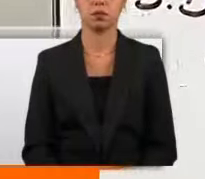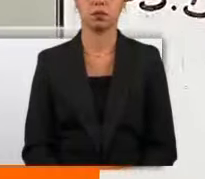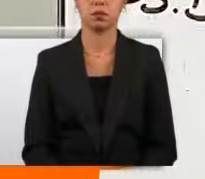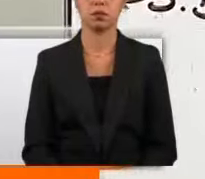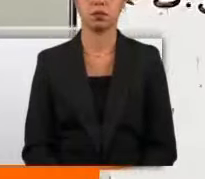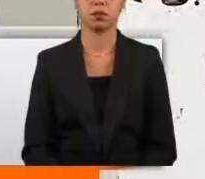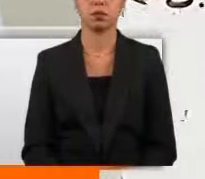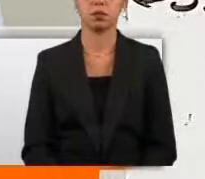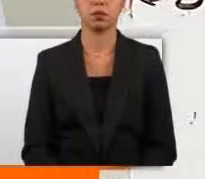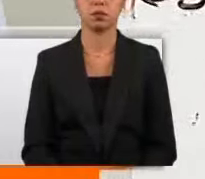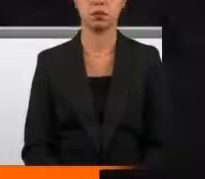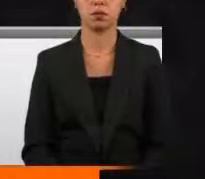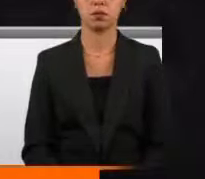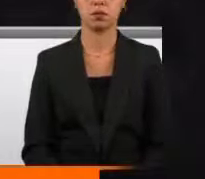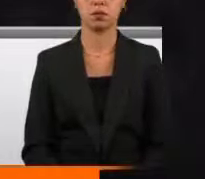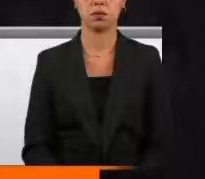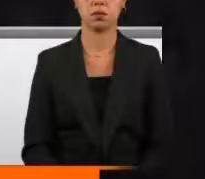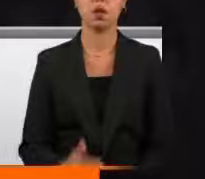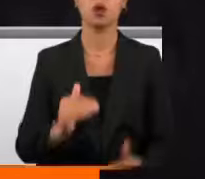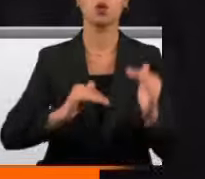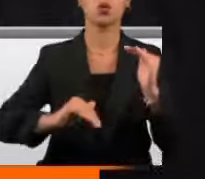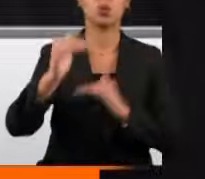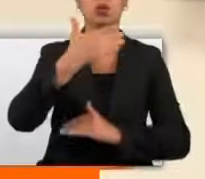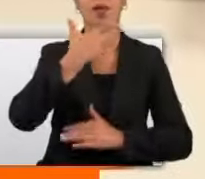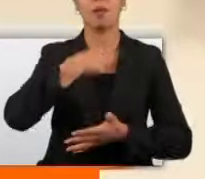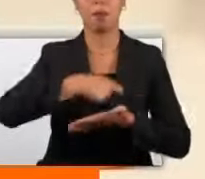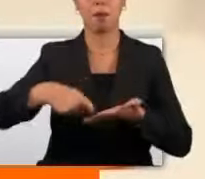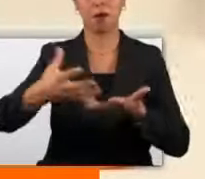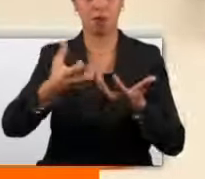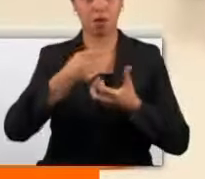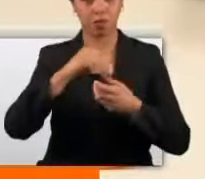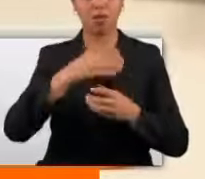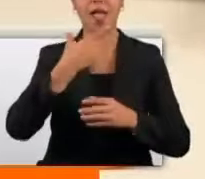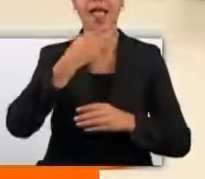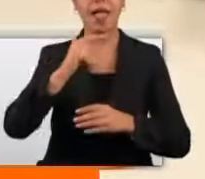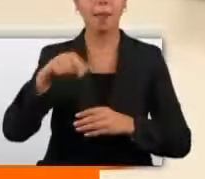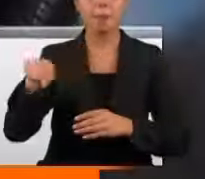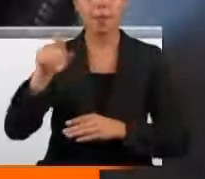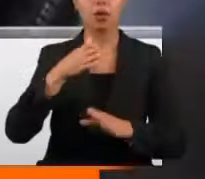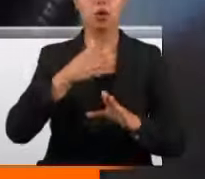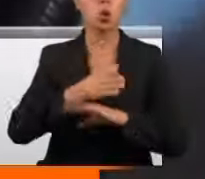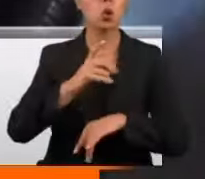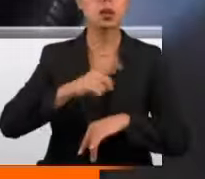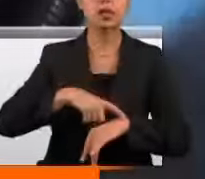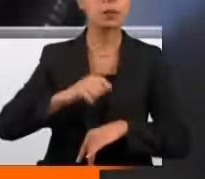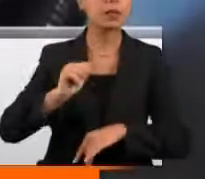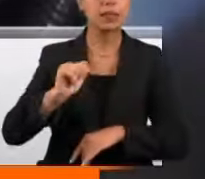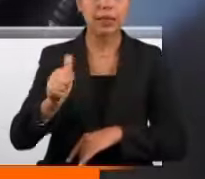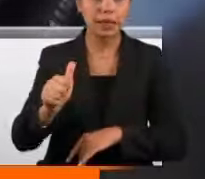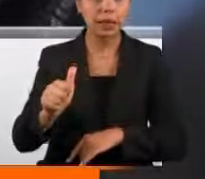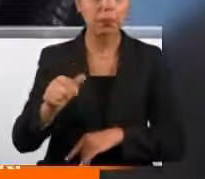alma ihtimaliniz yükseliyor. Yüksek emekli maaşı alabilmek için emeklilikte doğru zaman ne zaman? İşin püf noktası